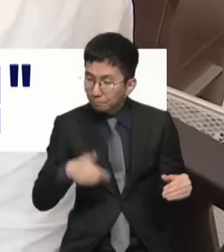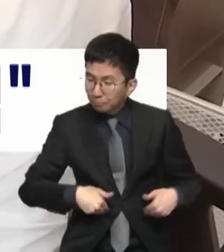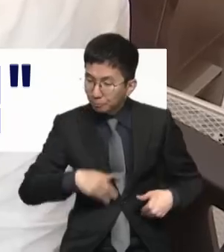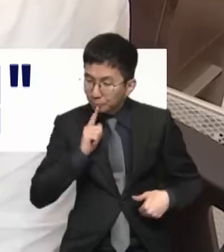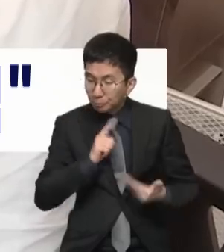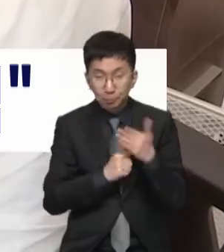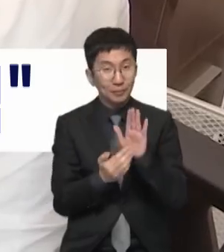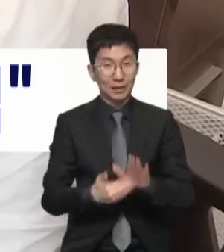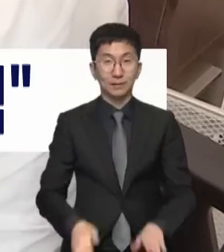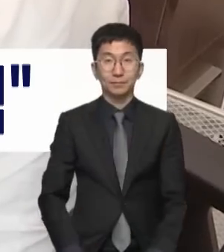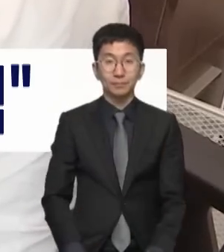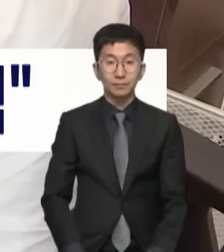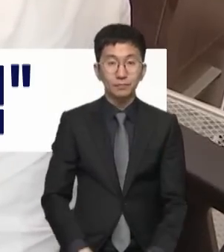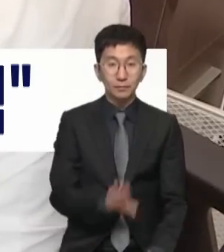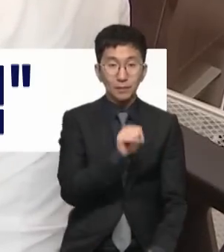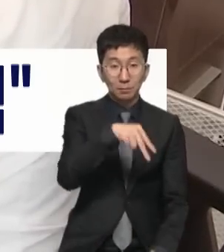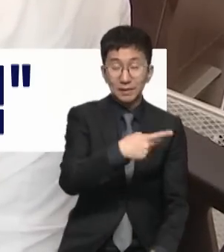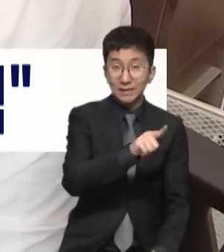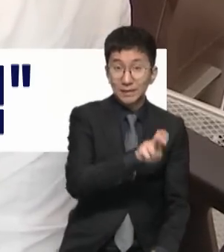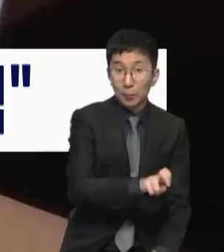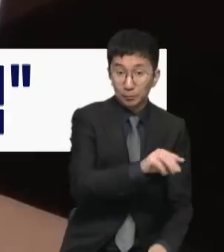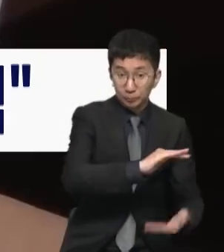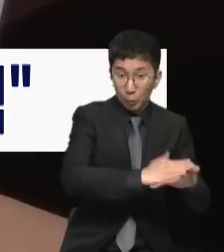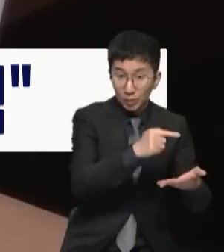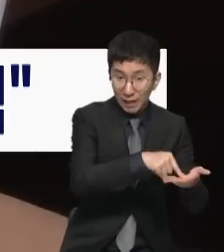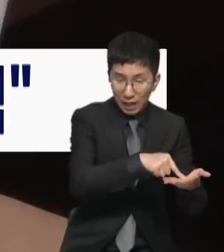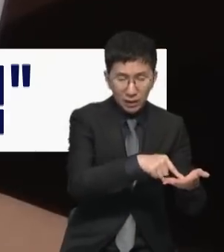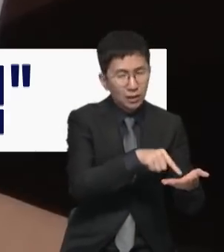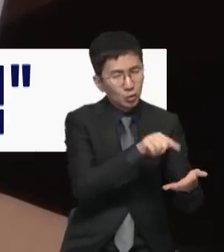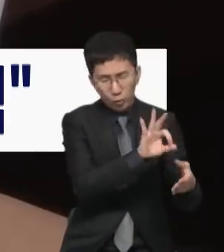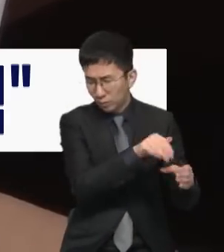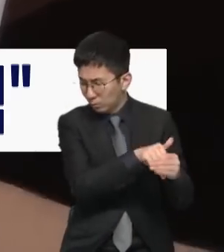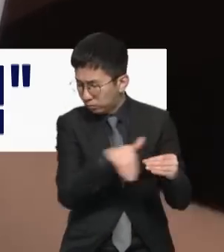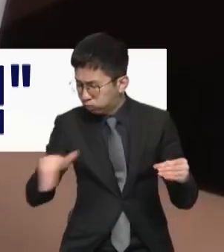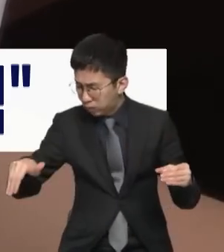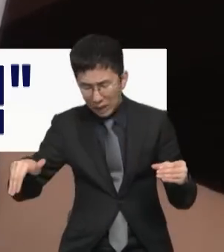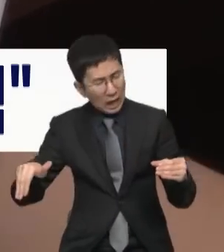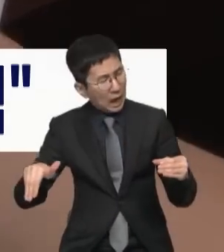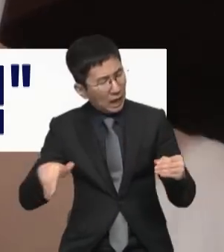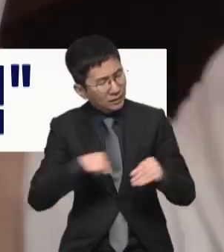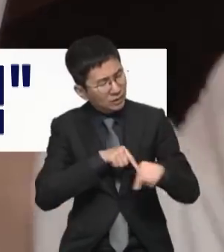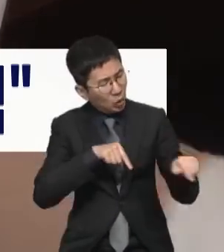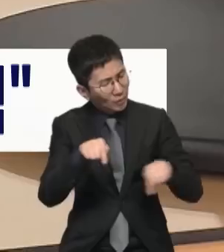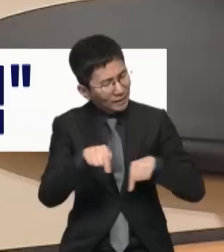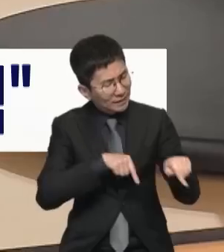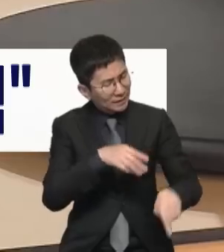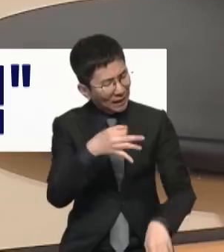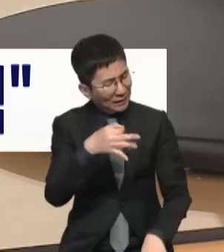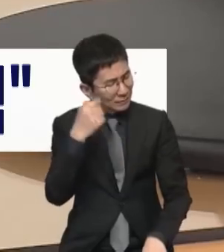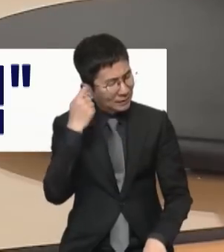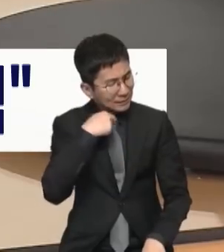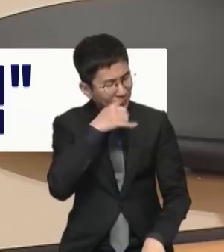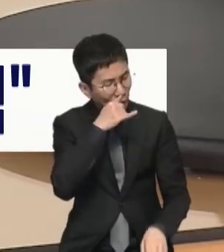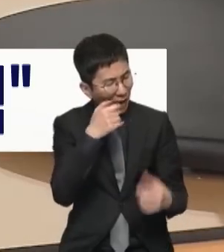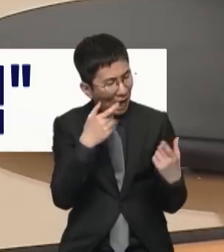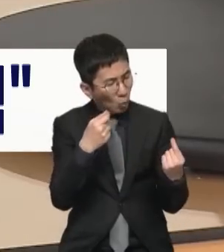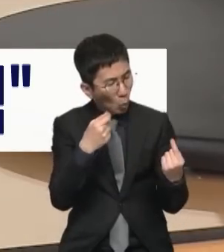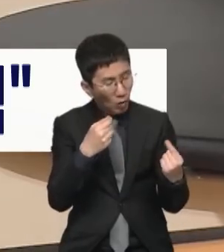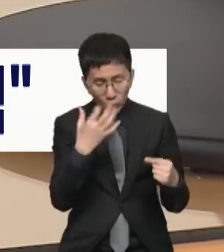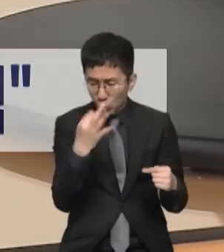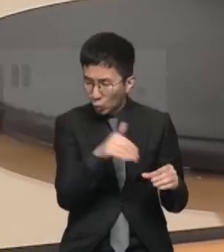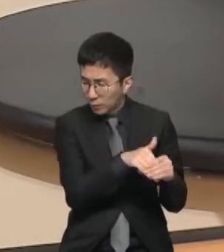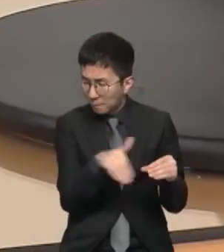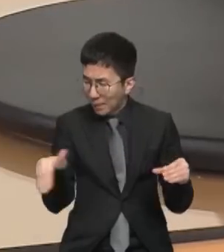당시 검찰은 빗썸 지갑발 위믹스 코인을 정치자금으로 의심했고 해당 지갑의 명의자와 거래 내역 등을 확인하려 했던